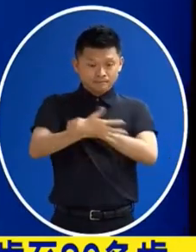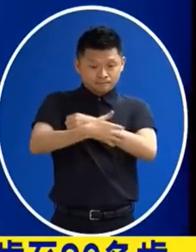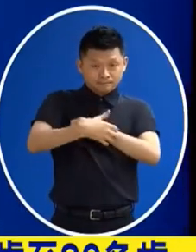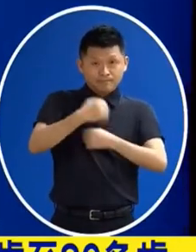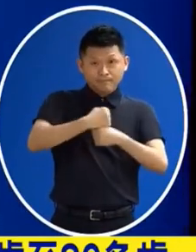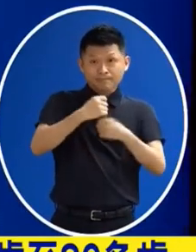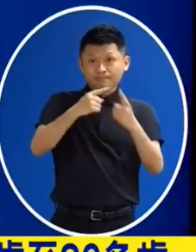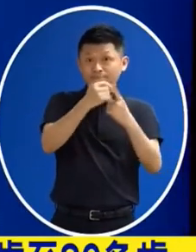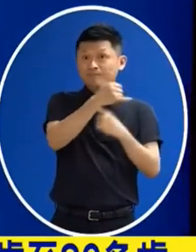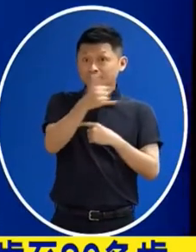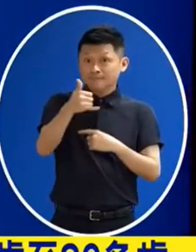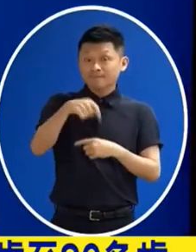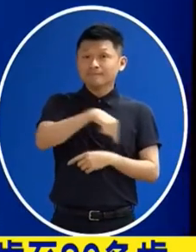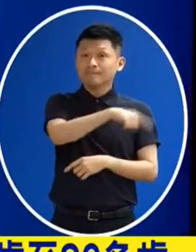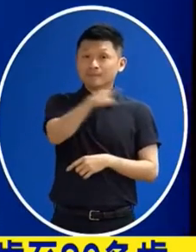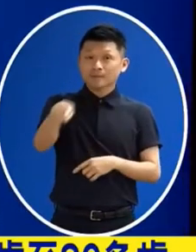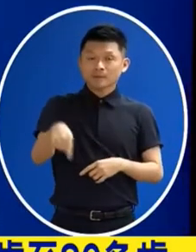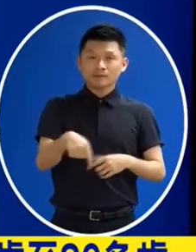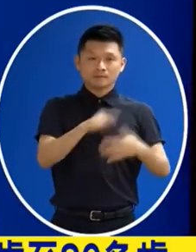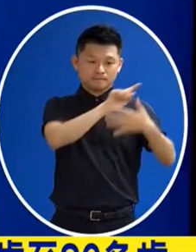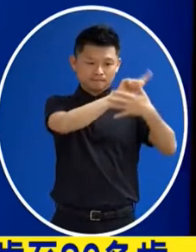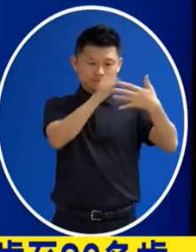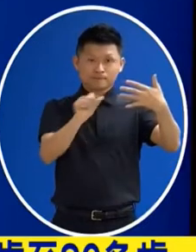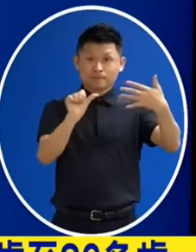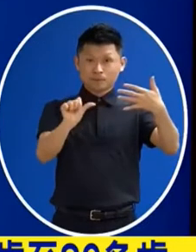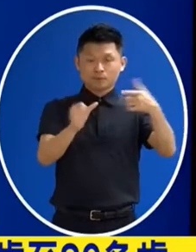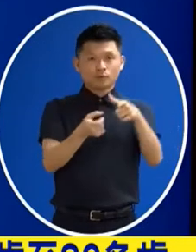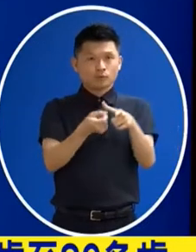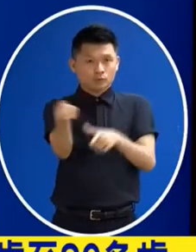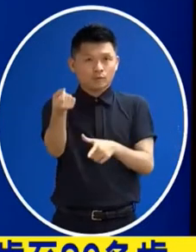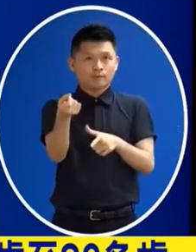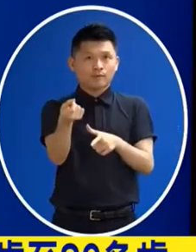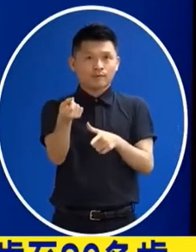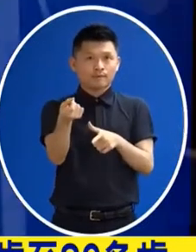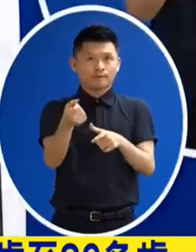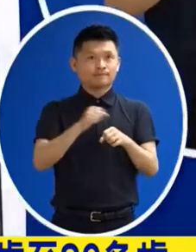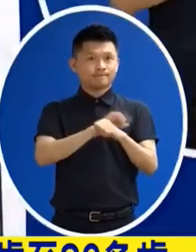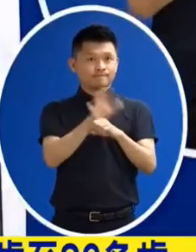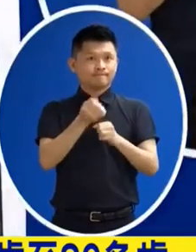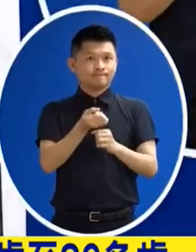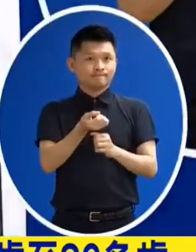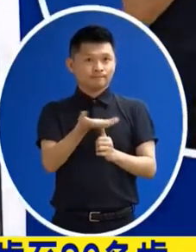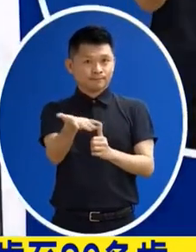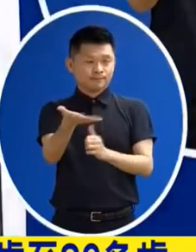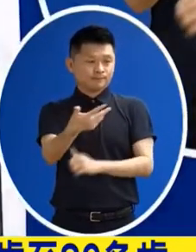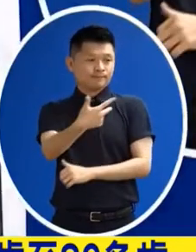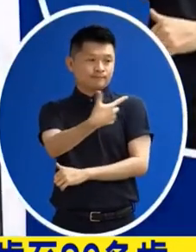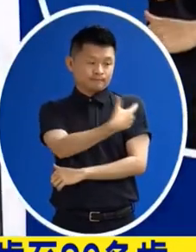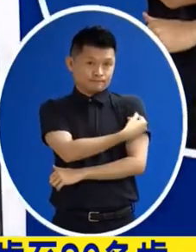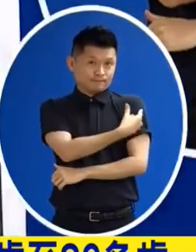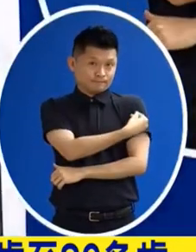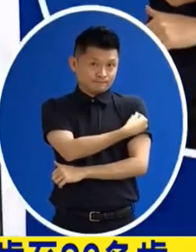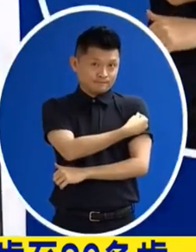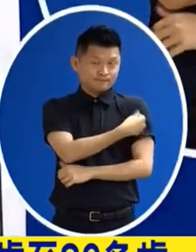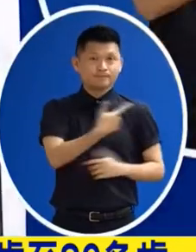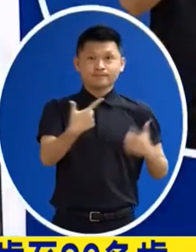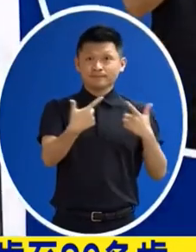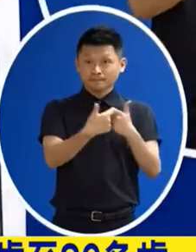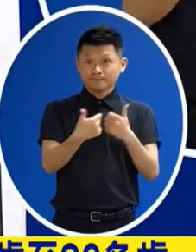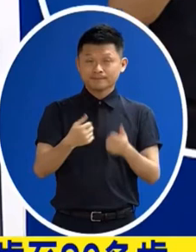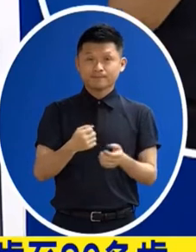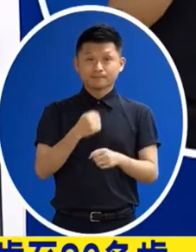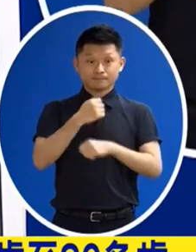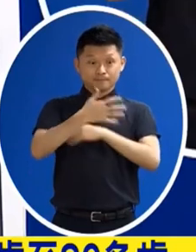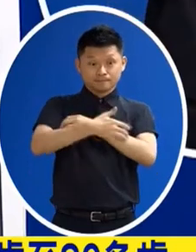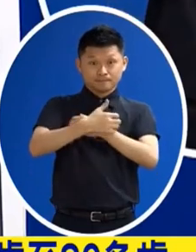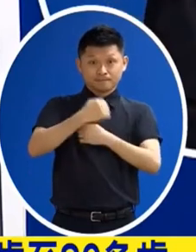基本上他都是属于第五类的公费流感的一个公费疫苗的一个施打对象，所以全体工